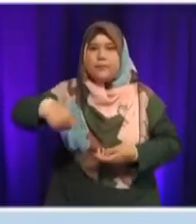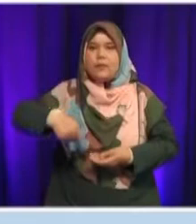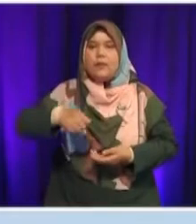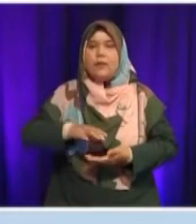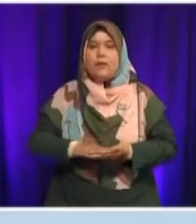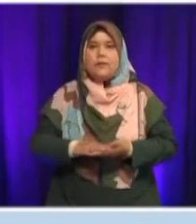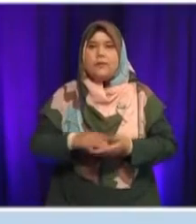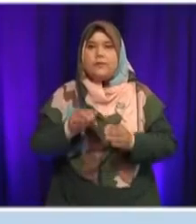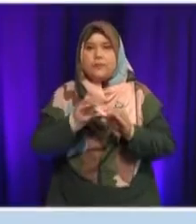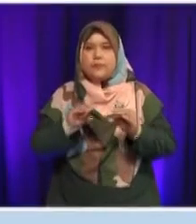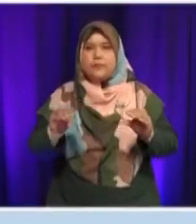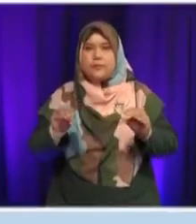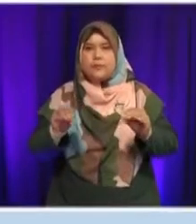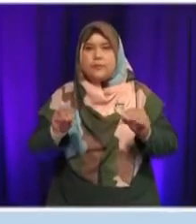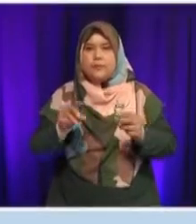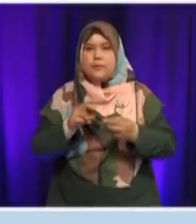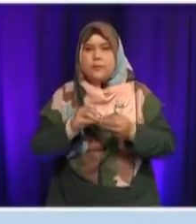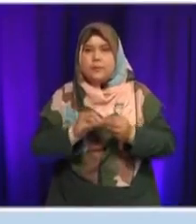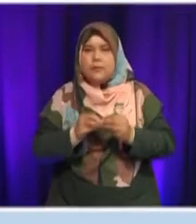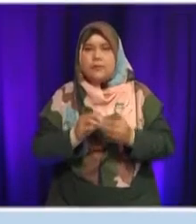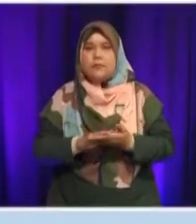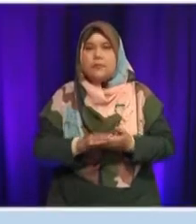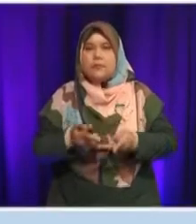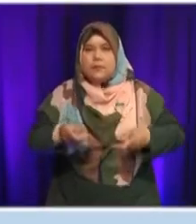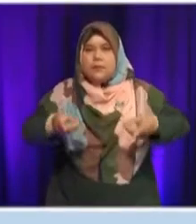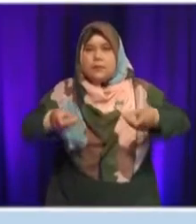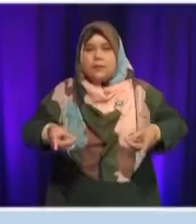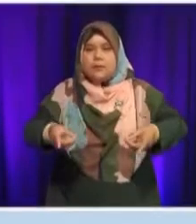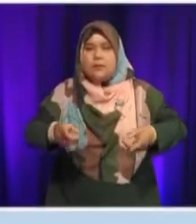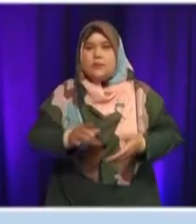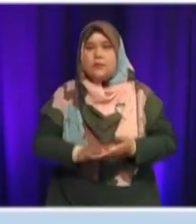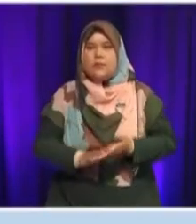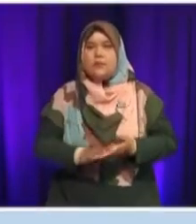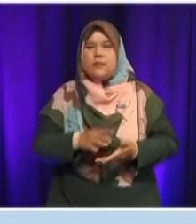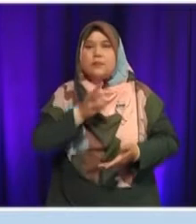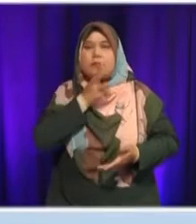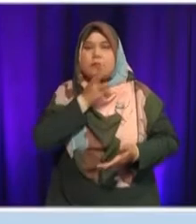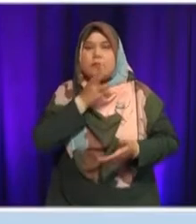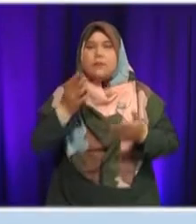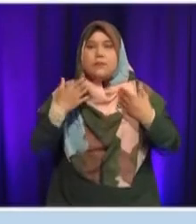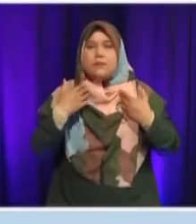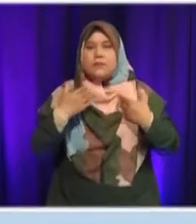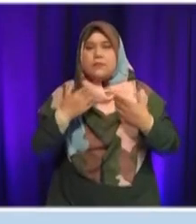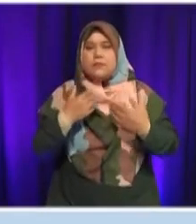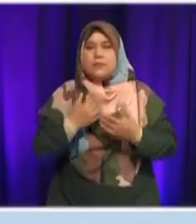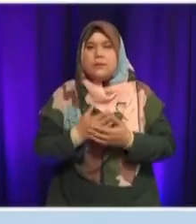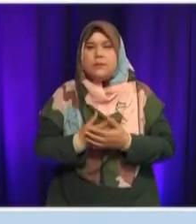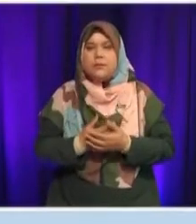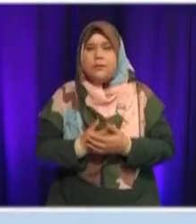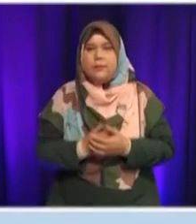itu kita ada Dulang waktu itu kita gunakan sebagai tenda membasuh atau